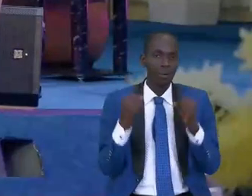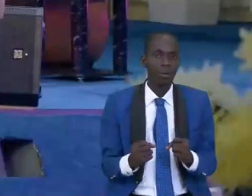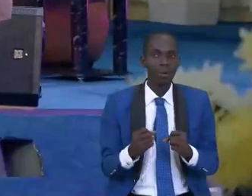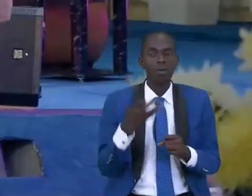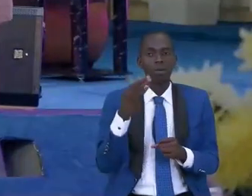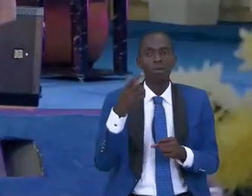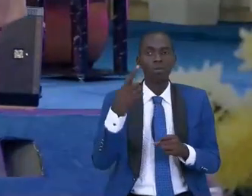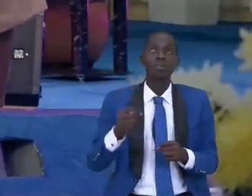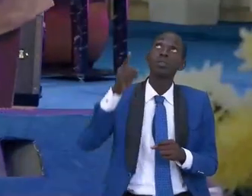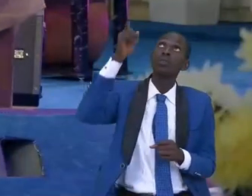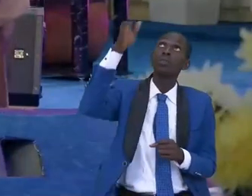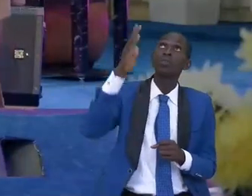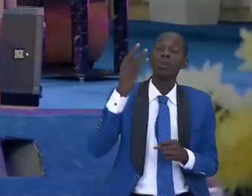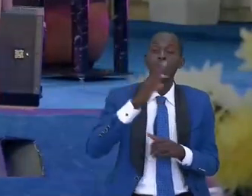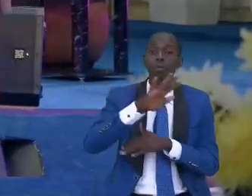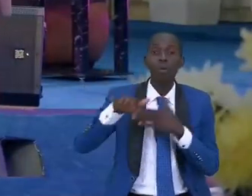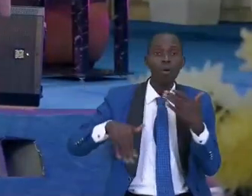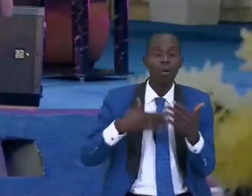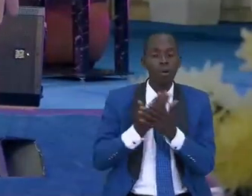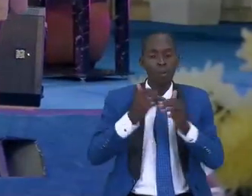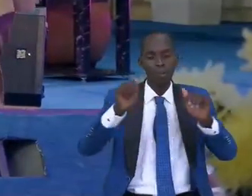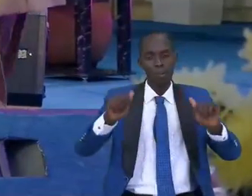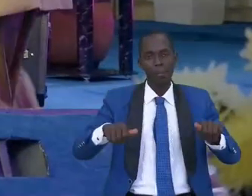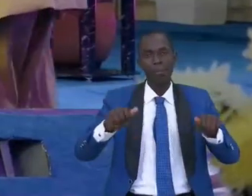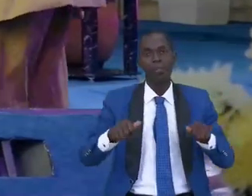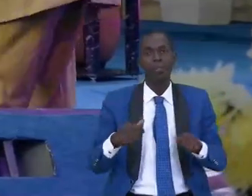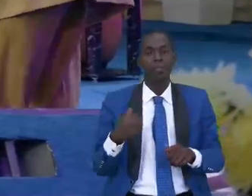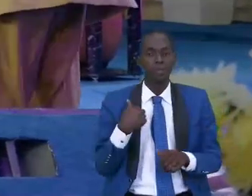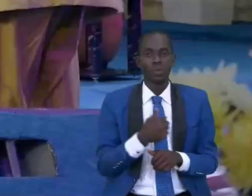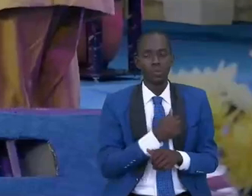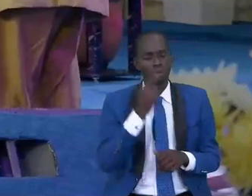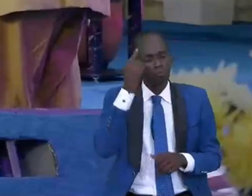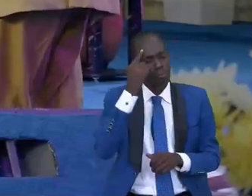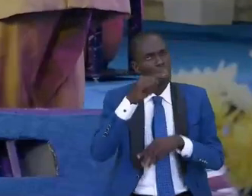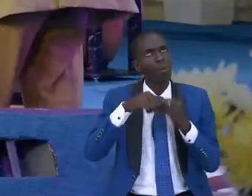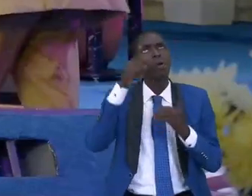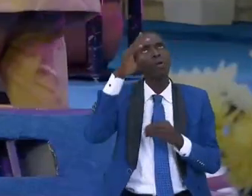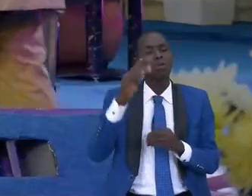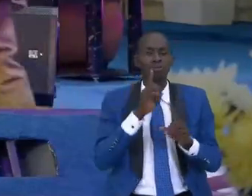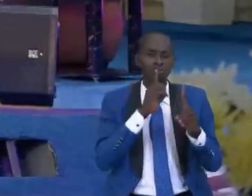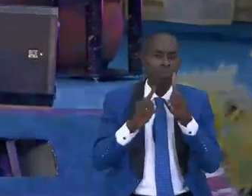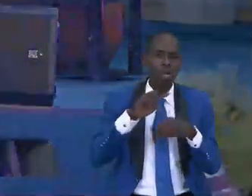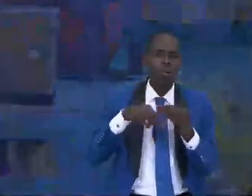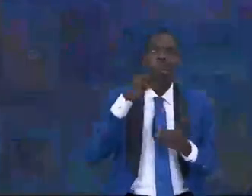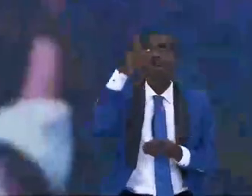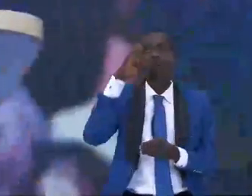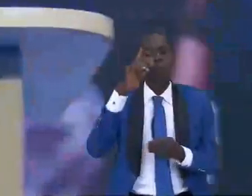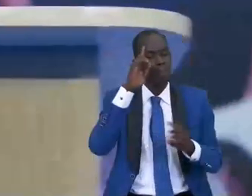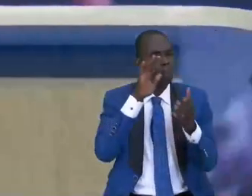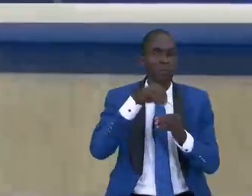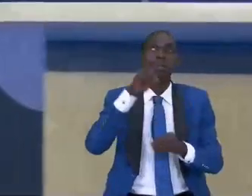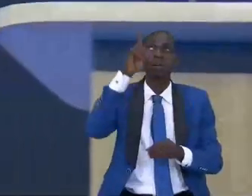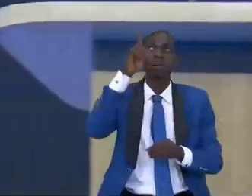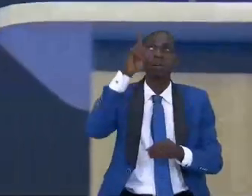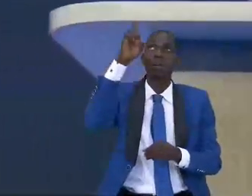puissance du Dieu de toute impossibilité. Nous pensons à Dieu, nous parlons de Dieu,